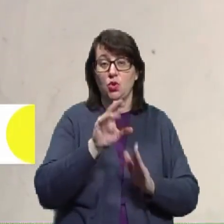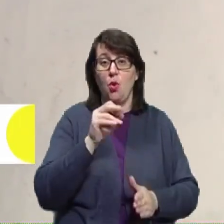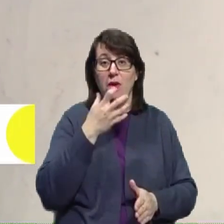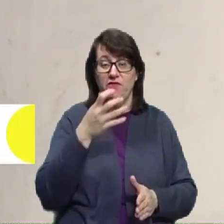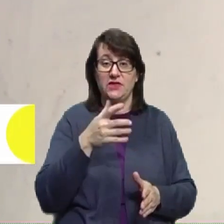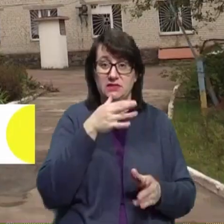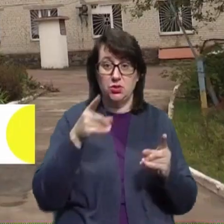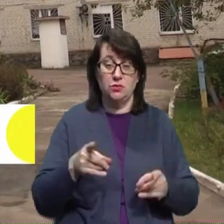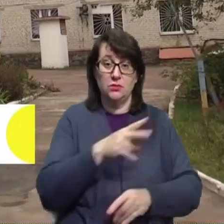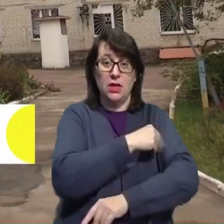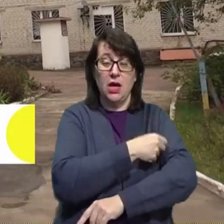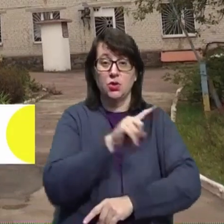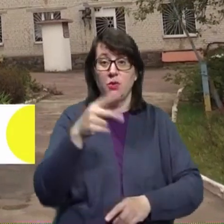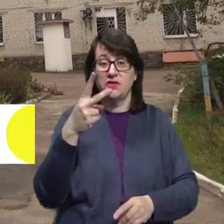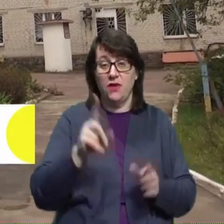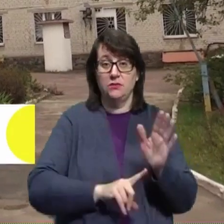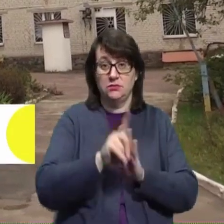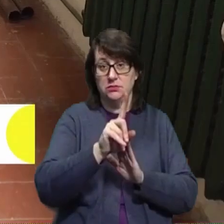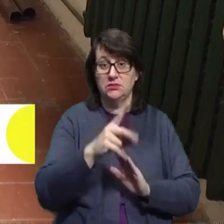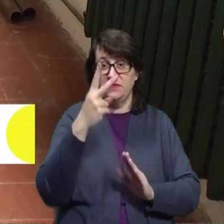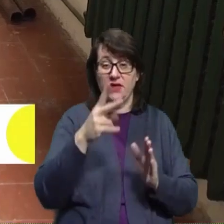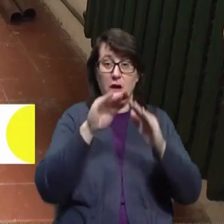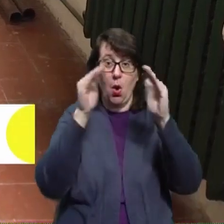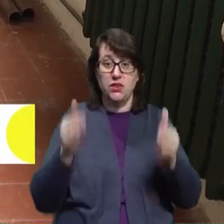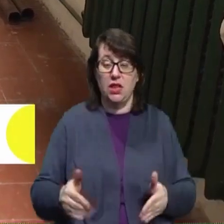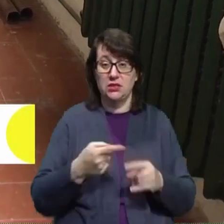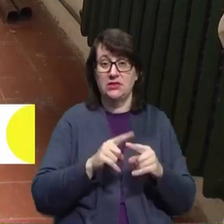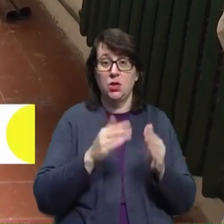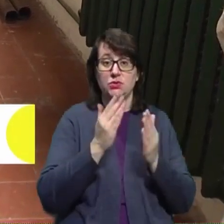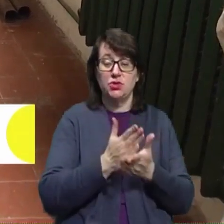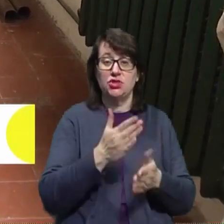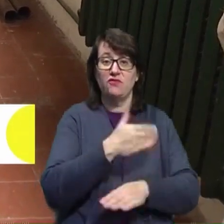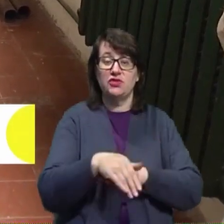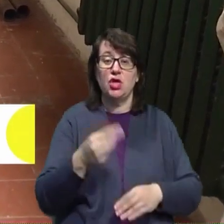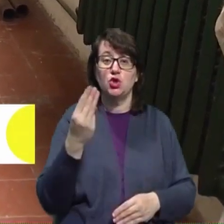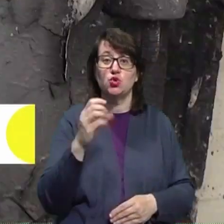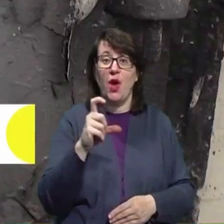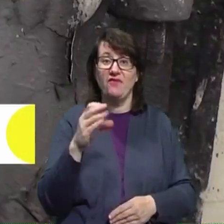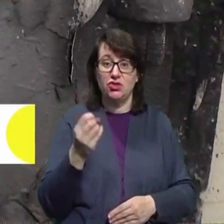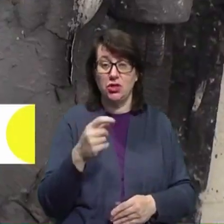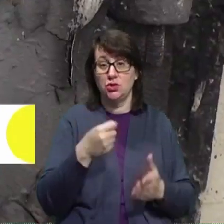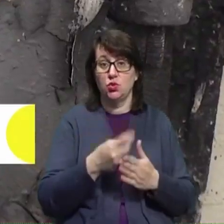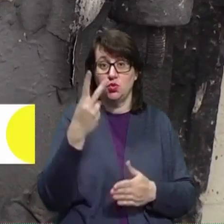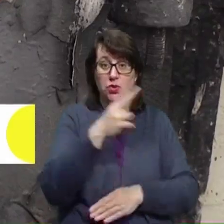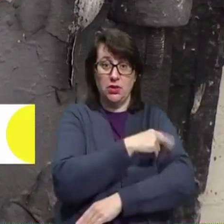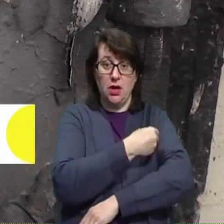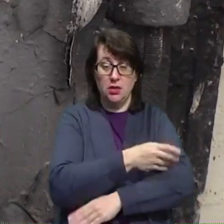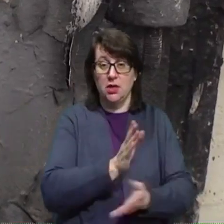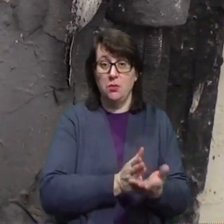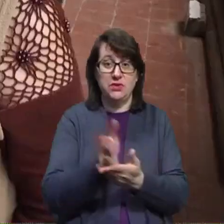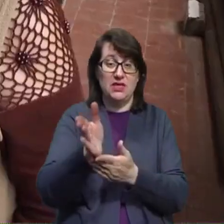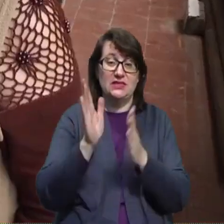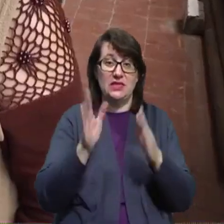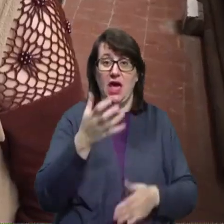номер 2 тепло надходитиме від 2 котелень. Ця розміщена по вулиці Шухевича. Звідси до другої лікарні подається тільки гаряча